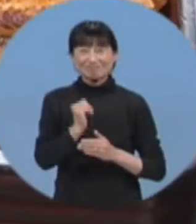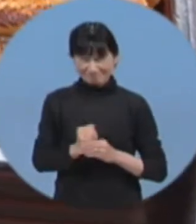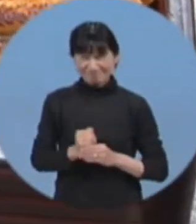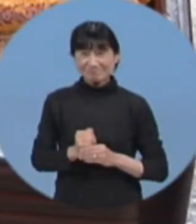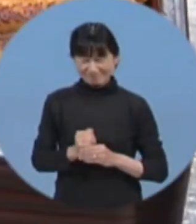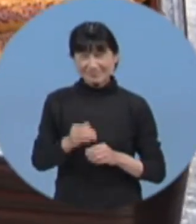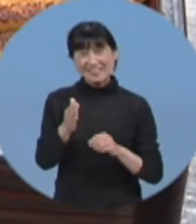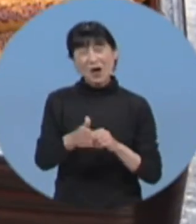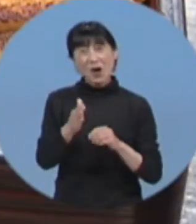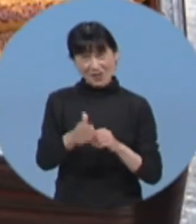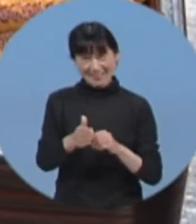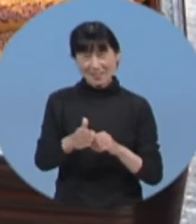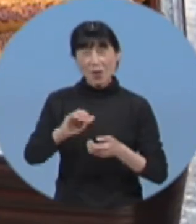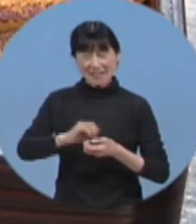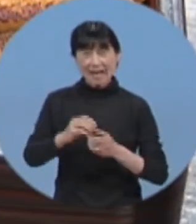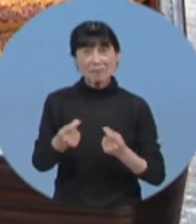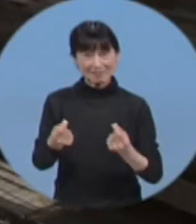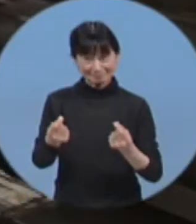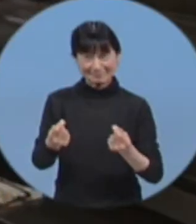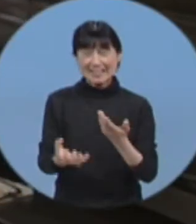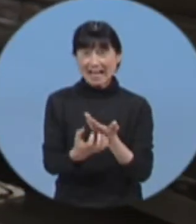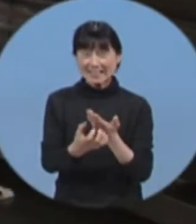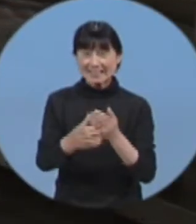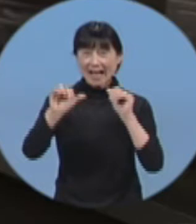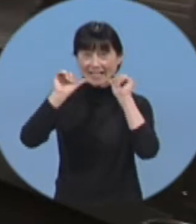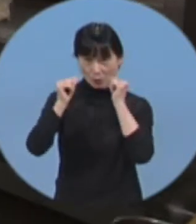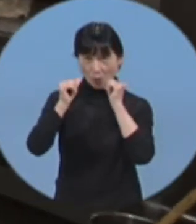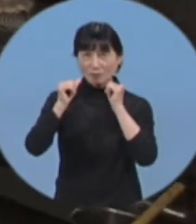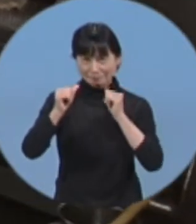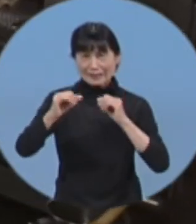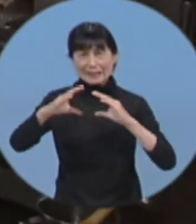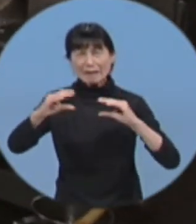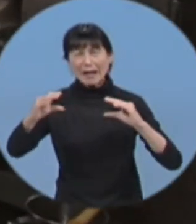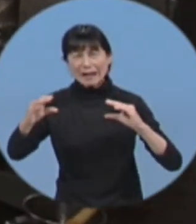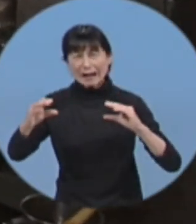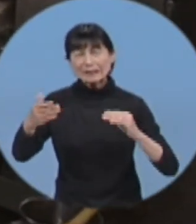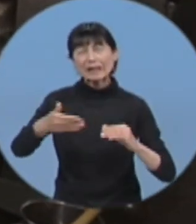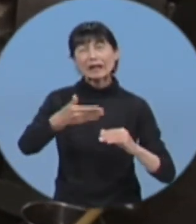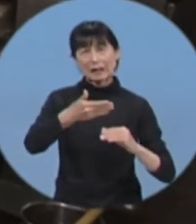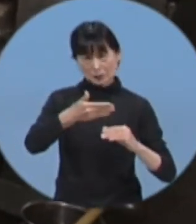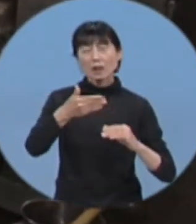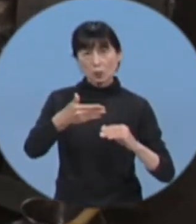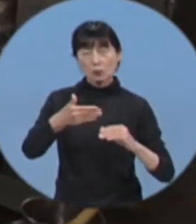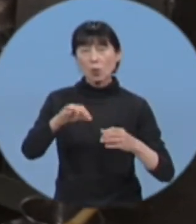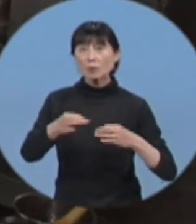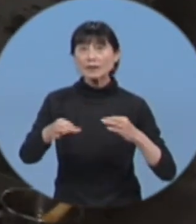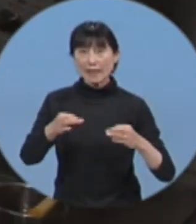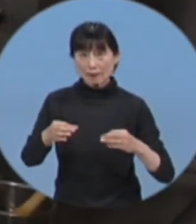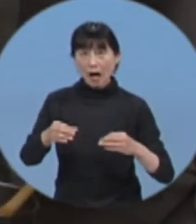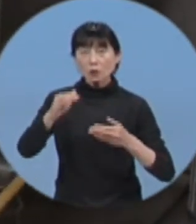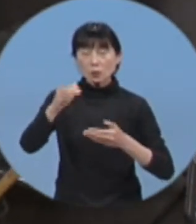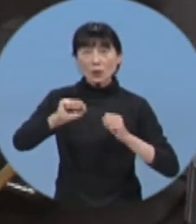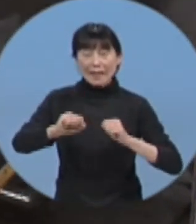ゴ料理の定番、焼きアナゴ。アナゴは身が柔らかい魚なので、このお店ではあること